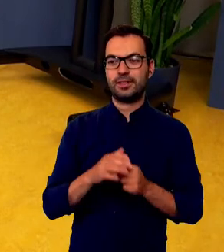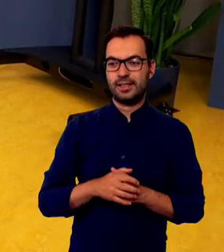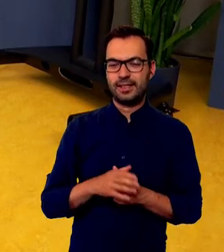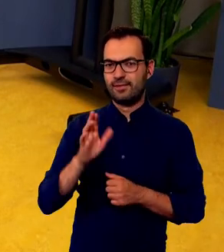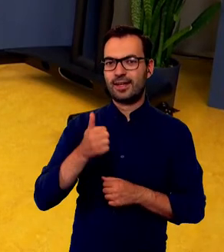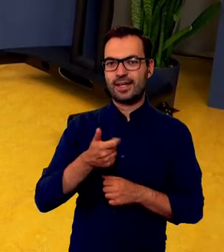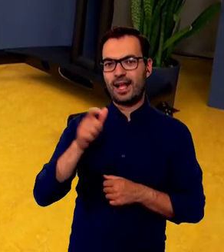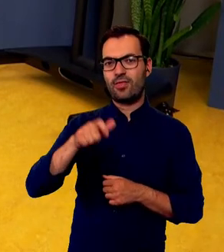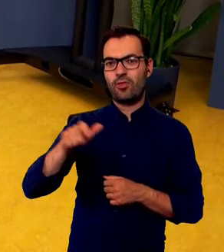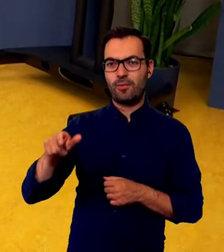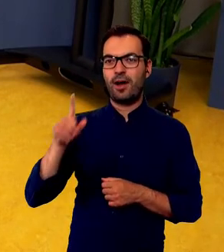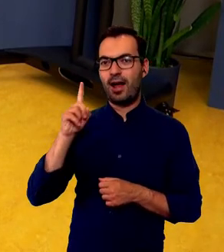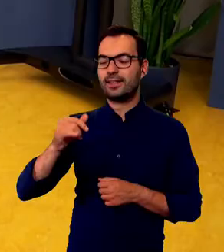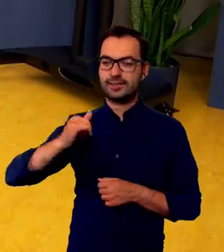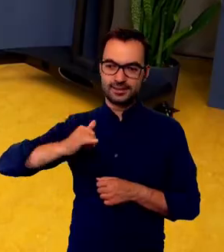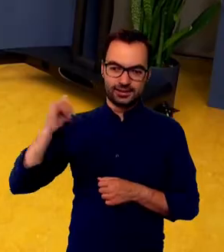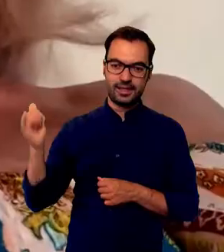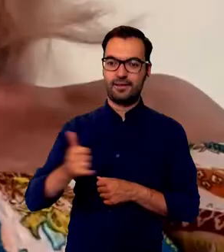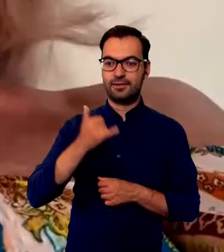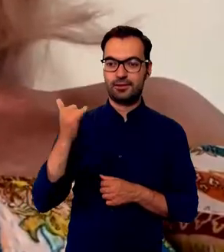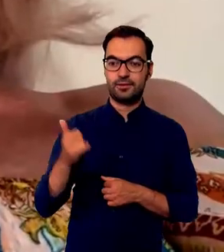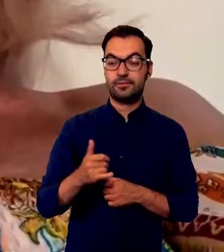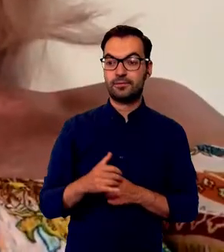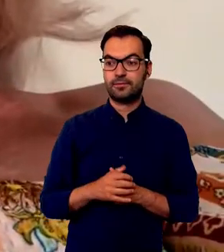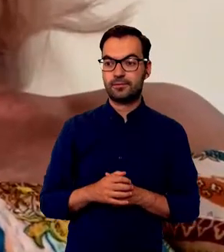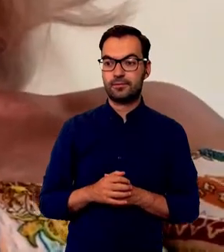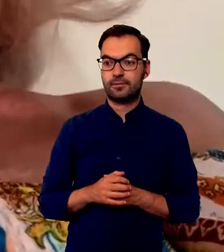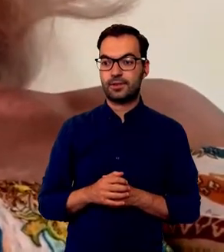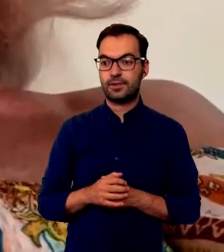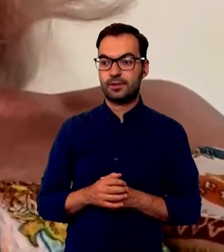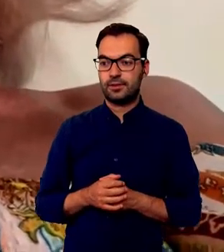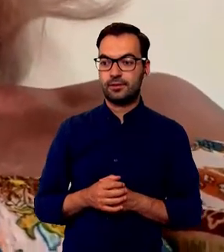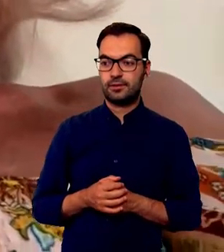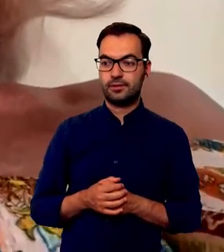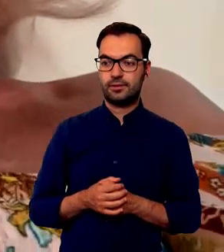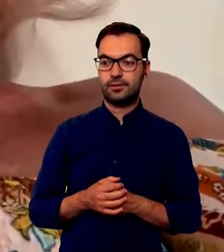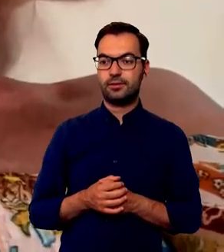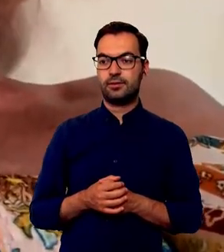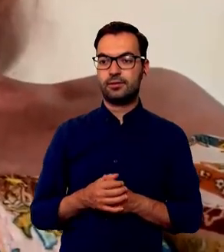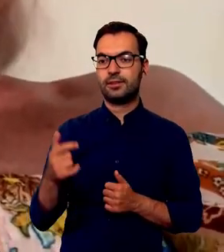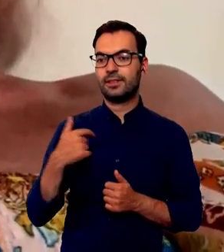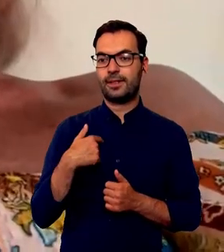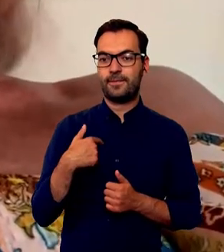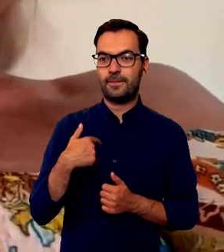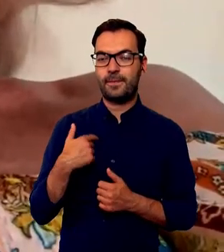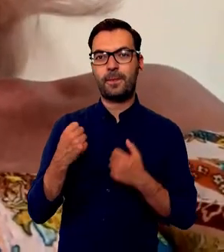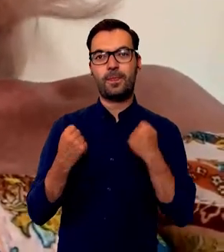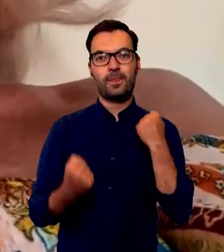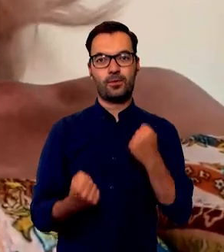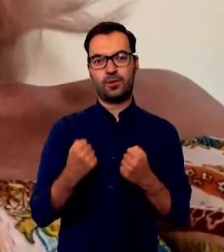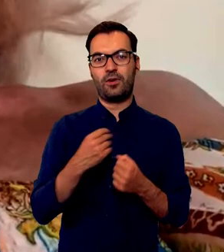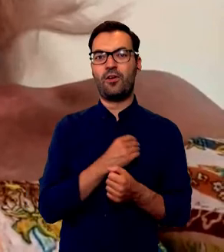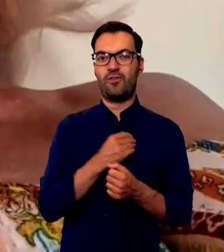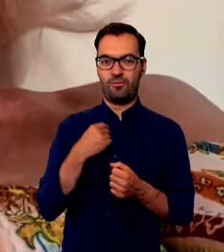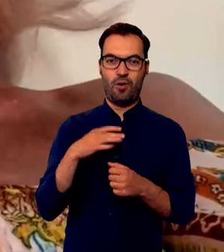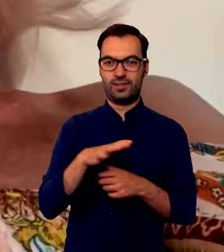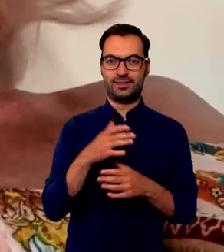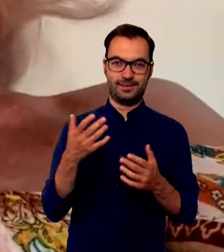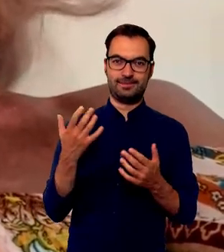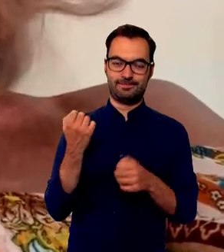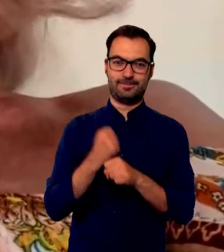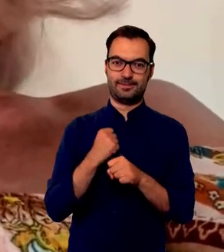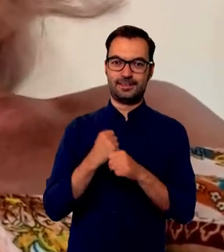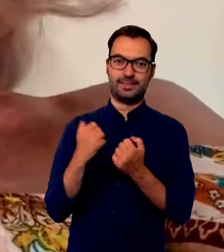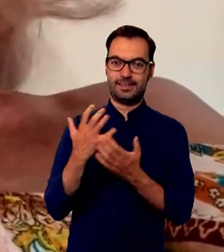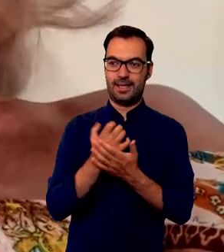tomach, ale zawsze, za każdym razem, bo mi trudno byłoby zarobić w polskich realiach, biorąc pod